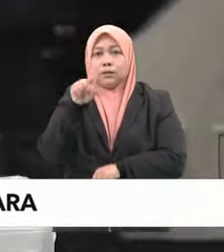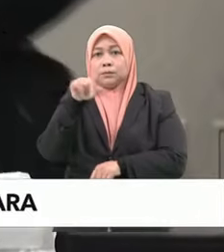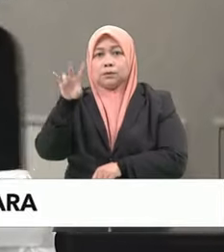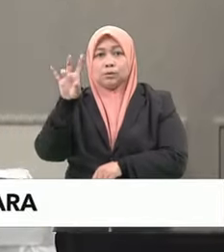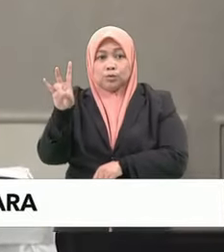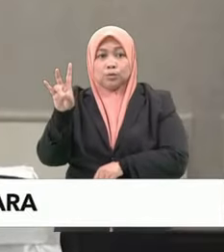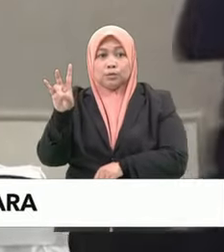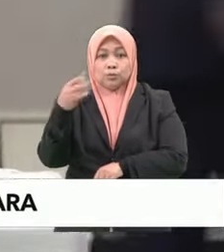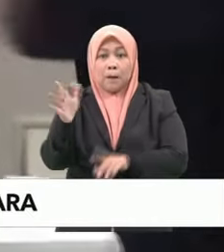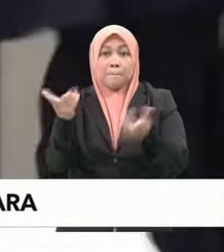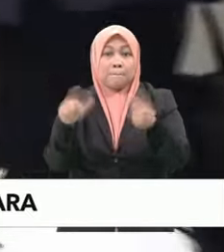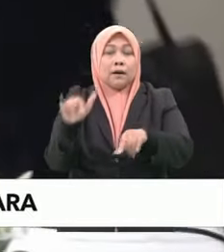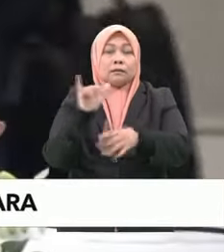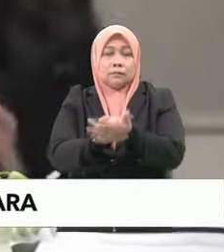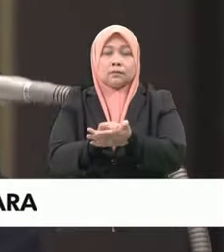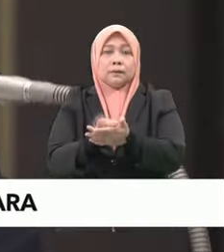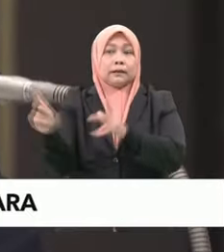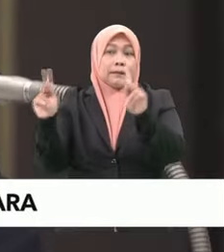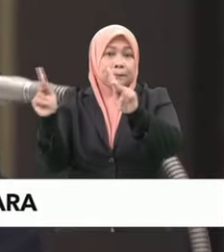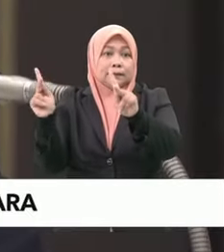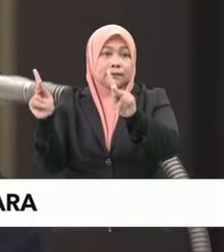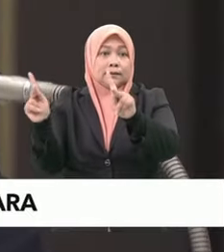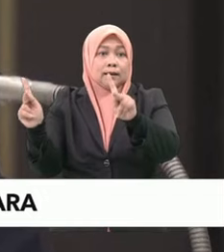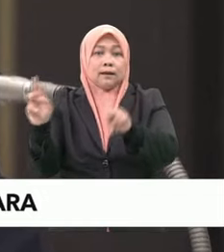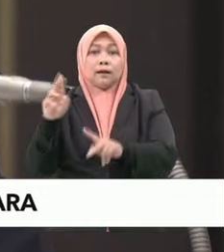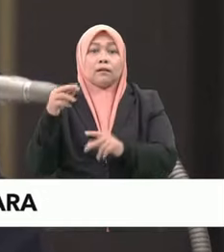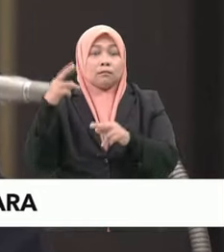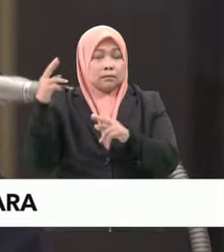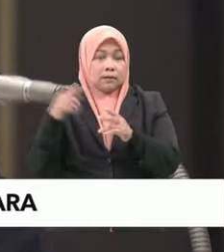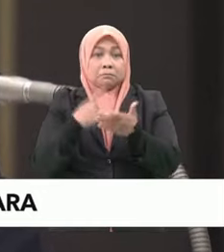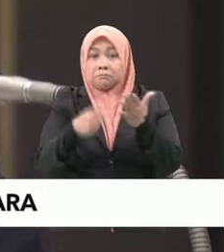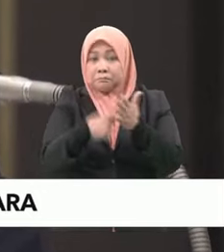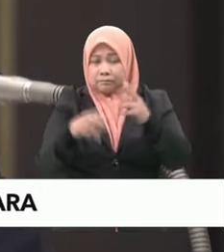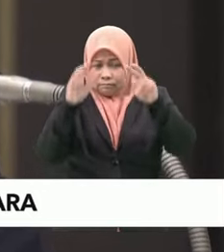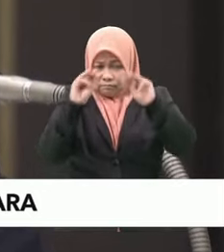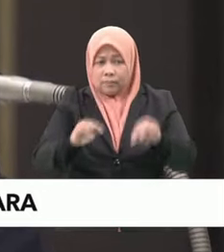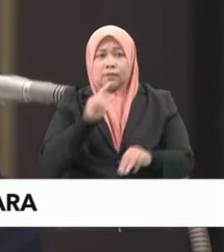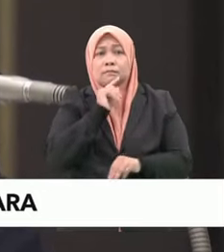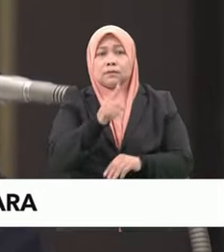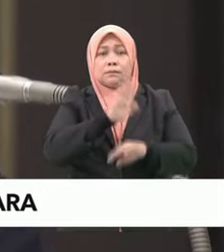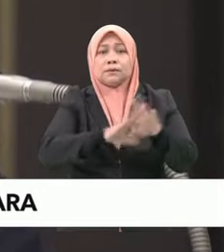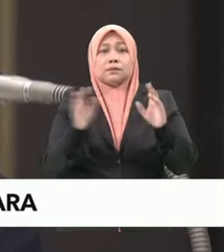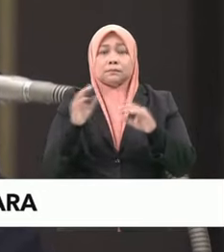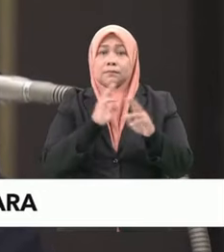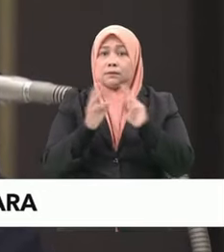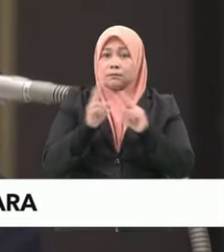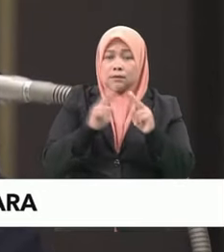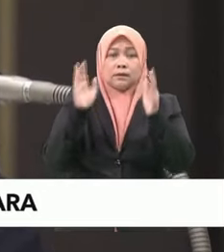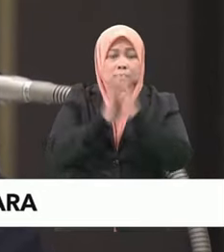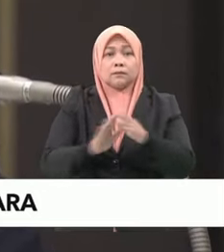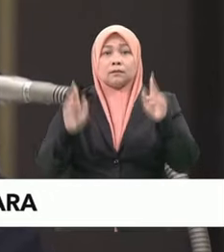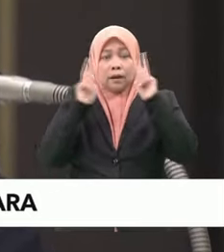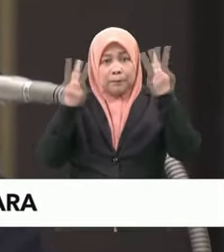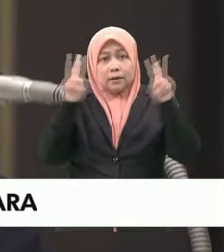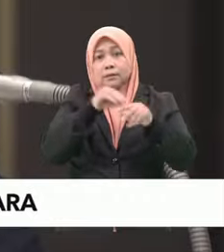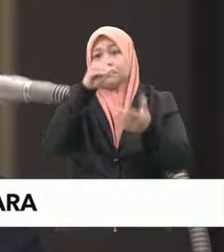magnit melanda barat daya negara itu pada khamis re melaporkan kishida memaklumkan perkara itu ketika menghadiri upacara keamanan di